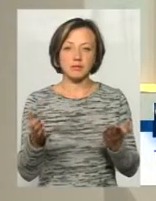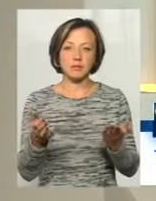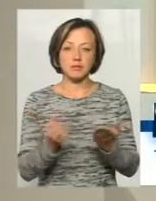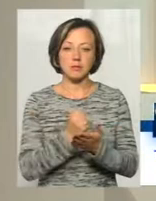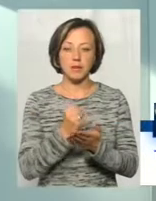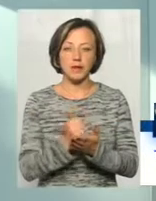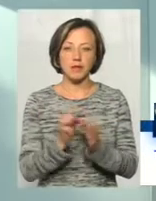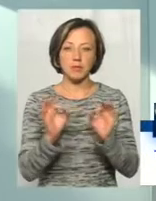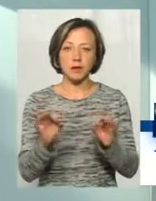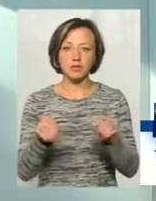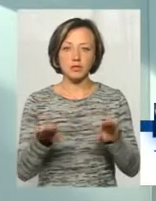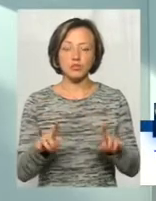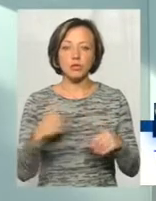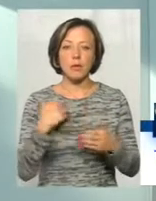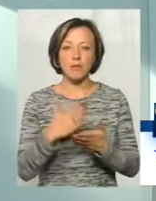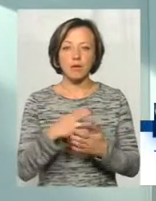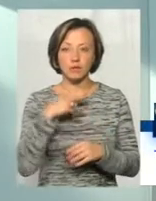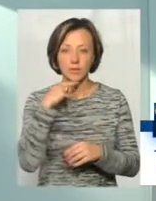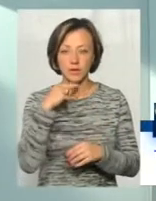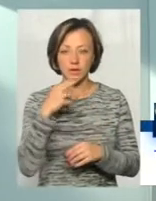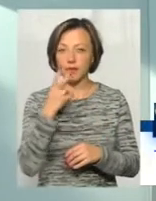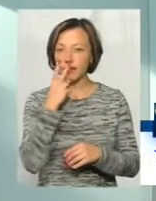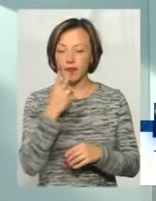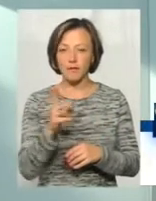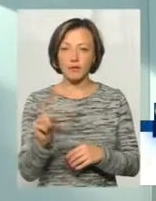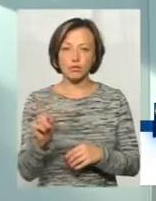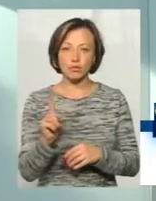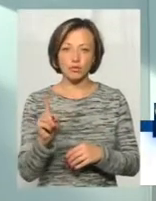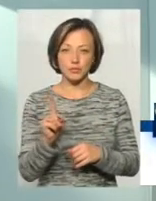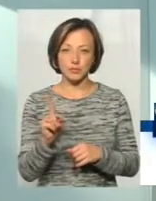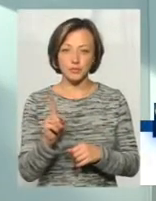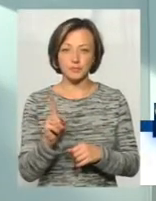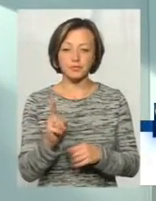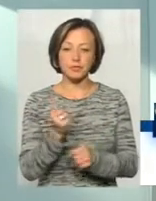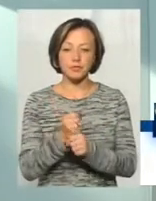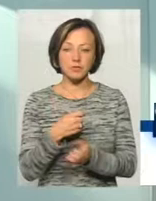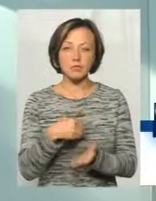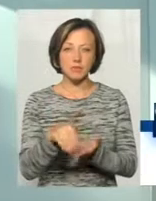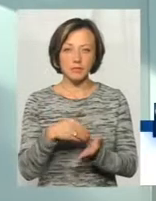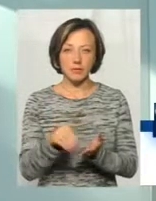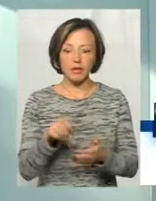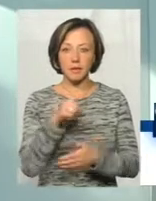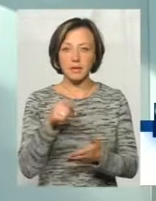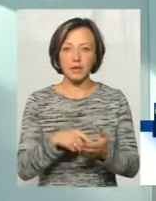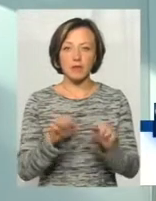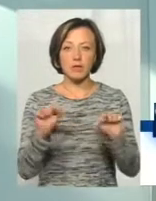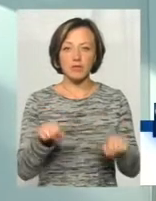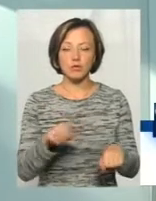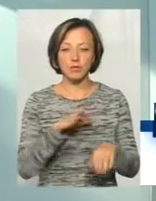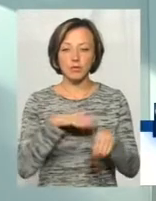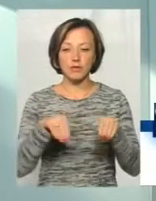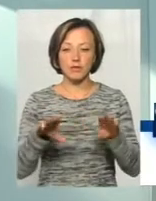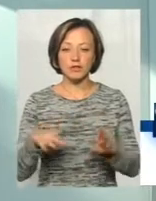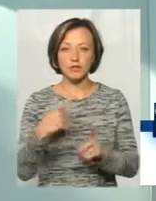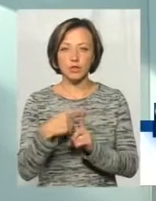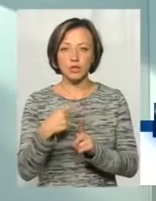прийняти адекватне рішення. Що я маю на увазі? Не дивлячись на те, що здійснена покупка, питання може бути вирішено